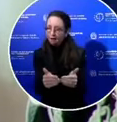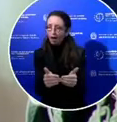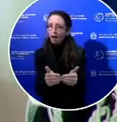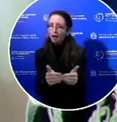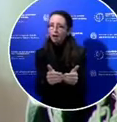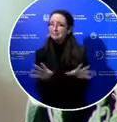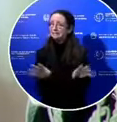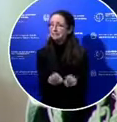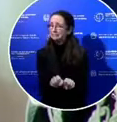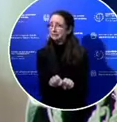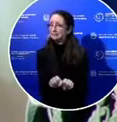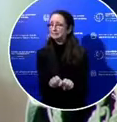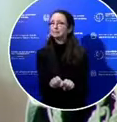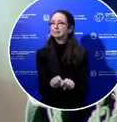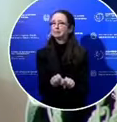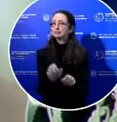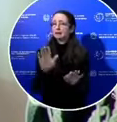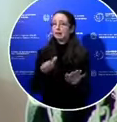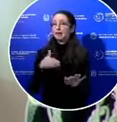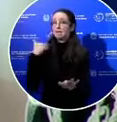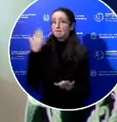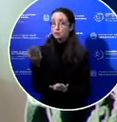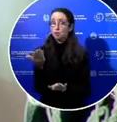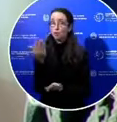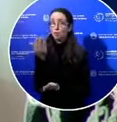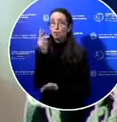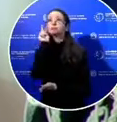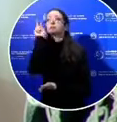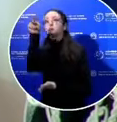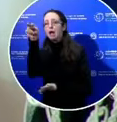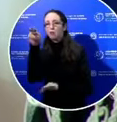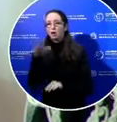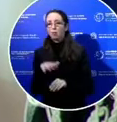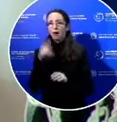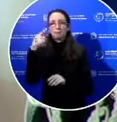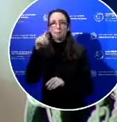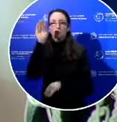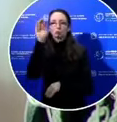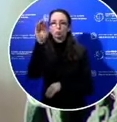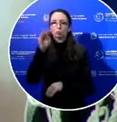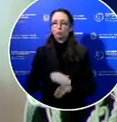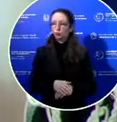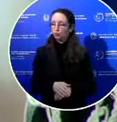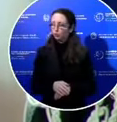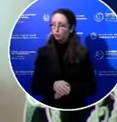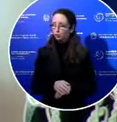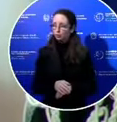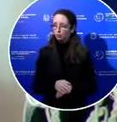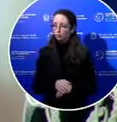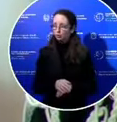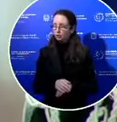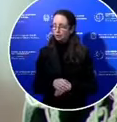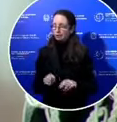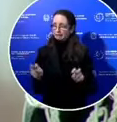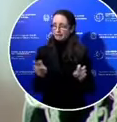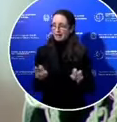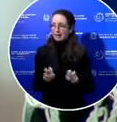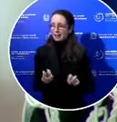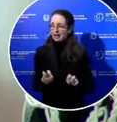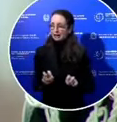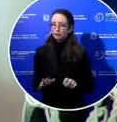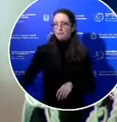visione energica e di avanguardia che non teme il futuro, sarà quella di Electropark. Protagonista, infine, la